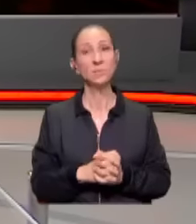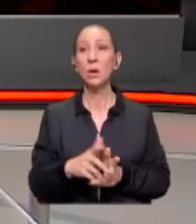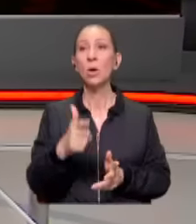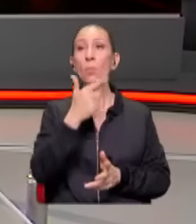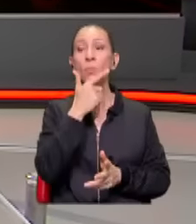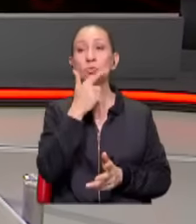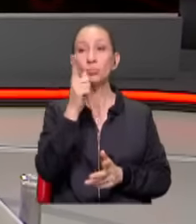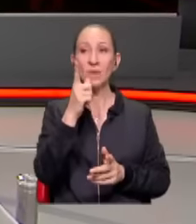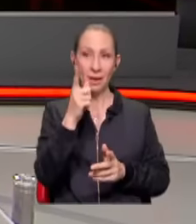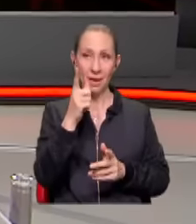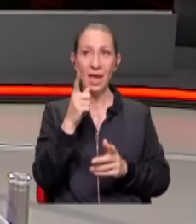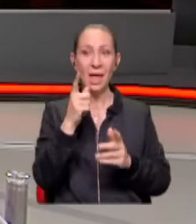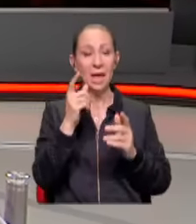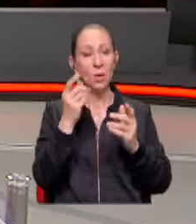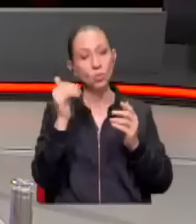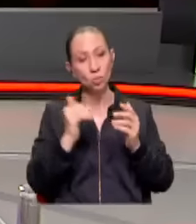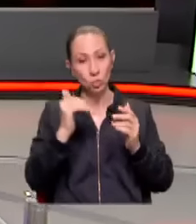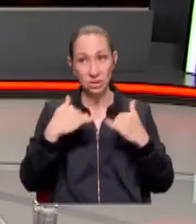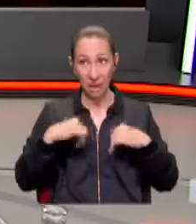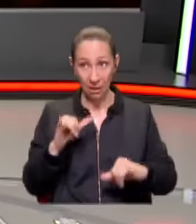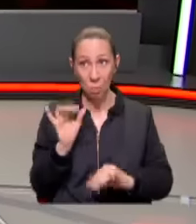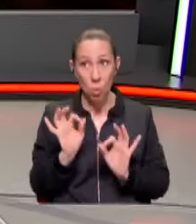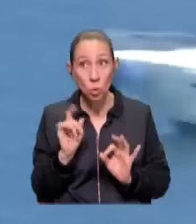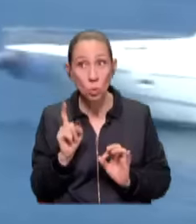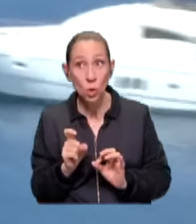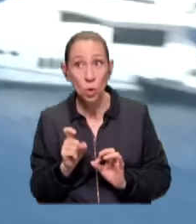Bodrum'da hesaplı tatil mümkün mü?